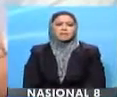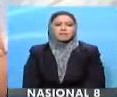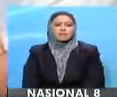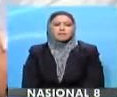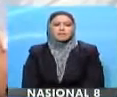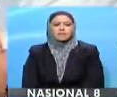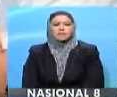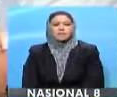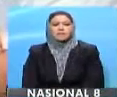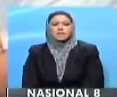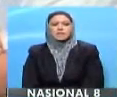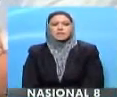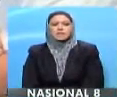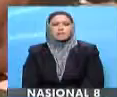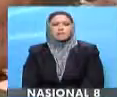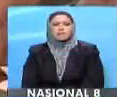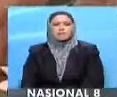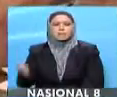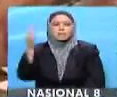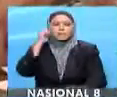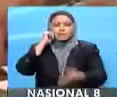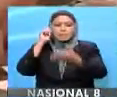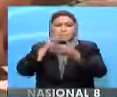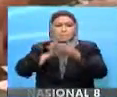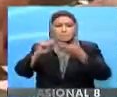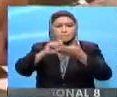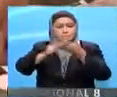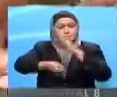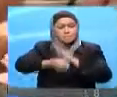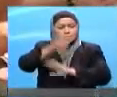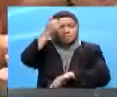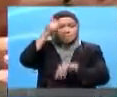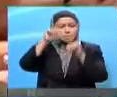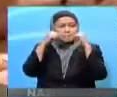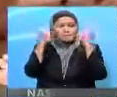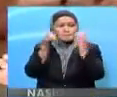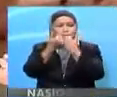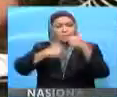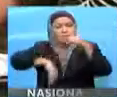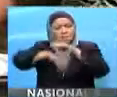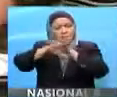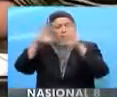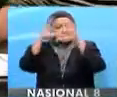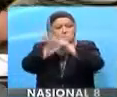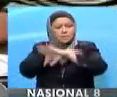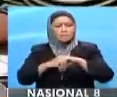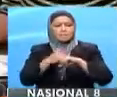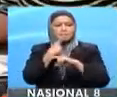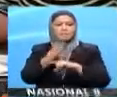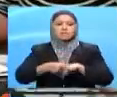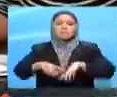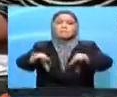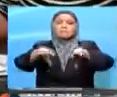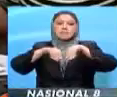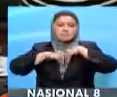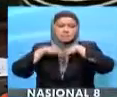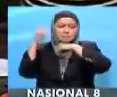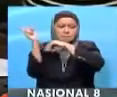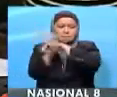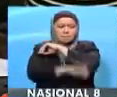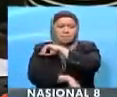semula setiausaha Agung persatuan bola sepak Sarawak Abdullah julaii berkata walaupun aku dengan denda berjumlah R80